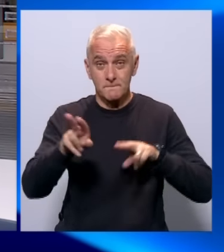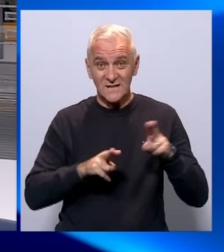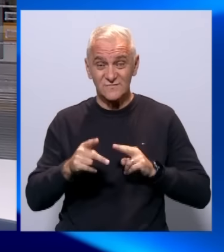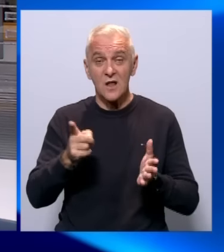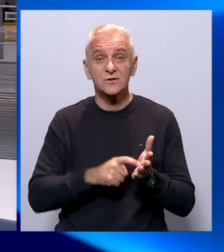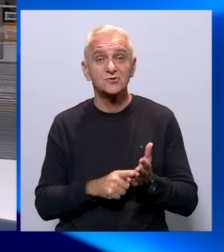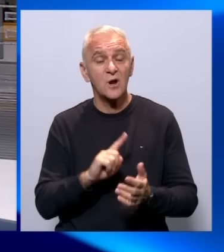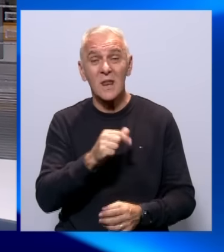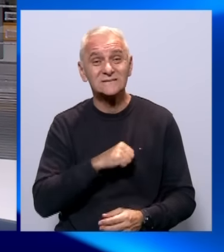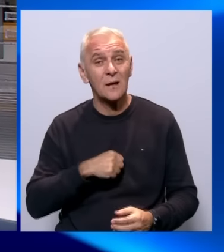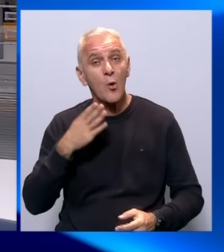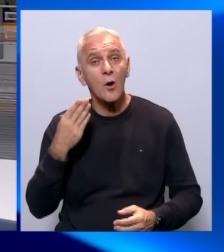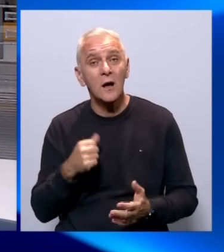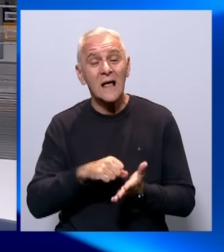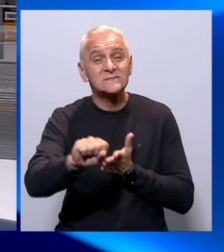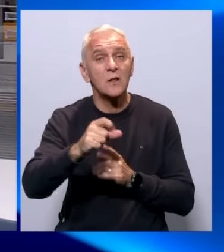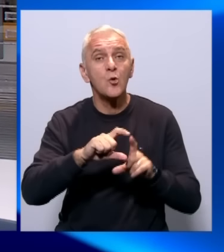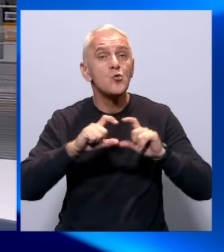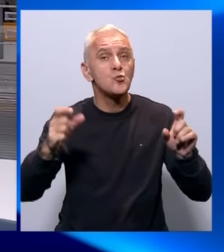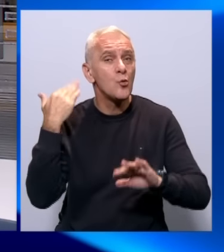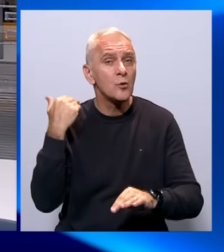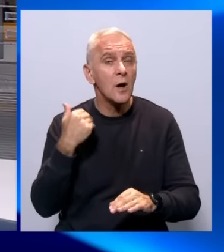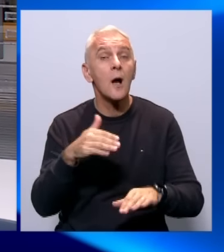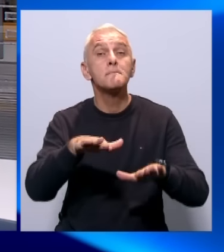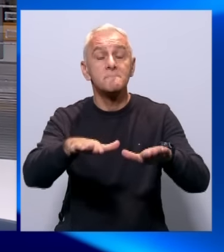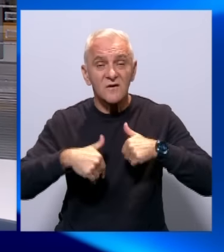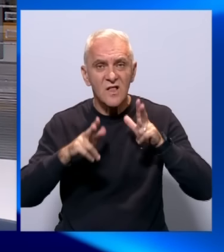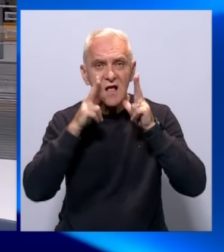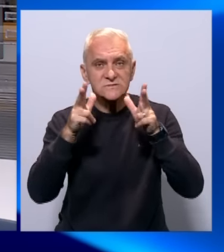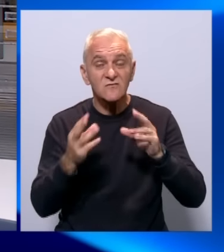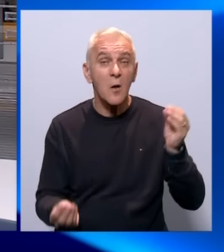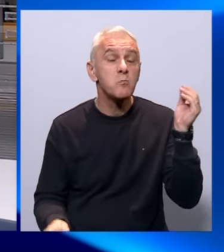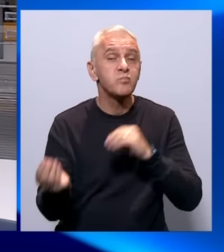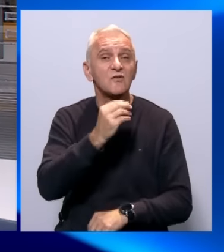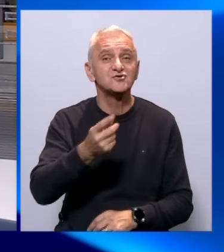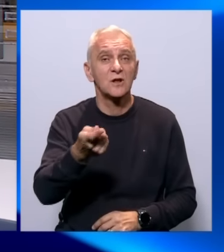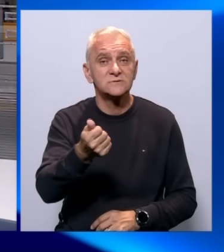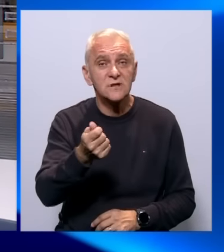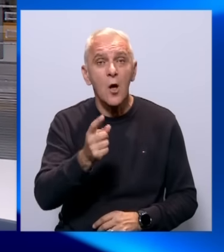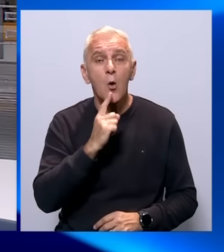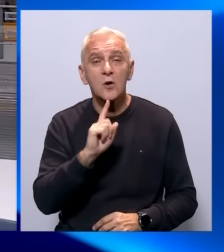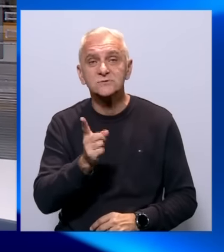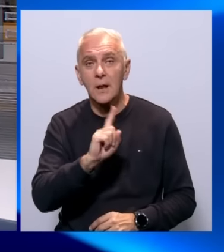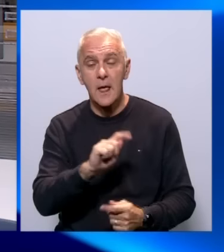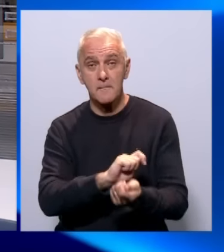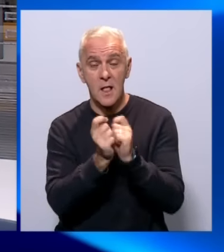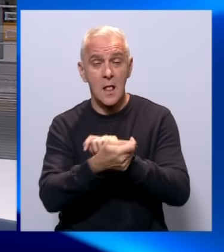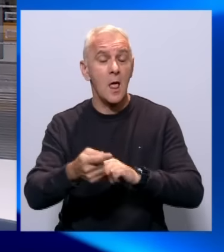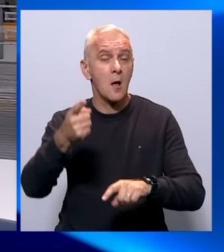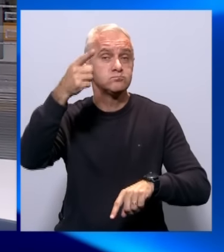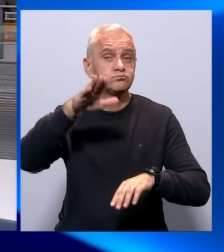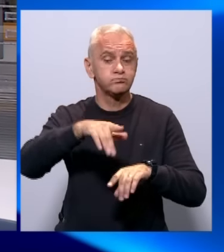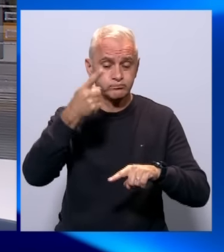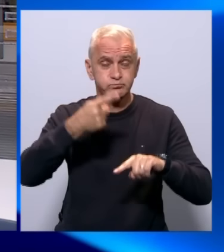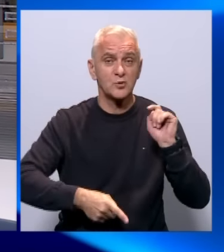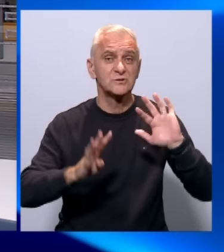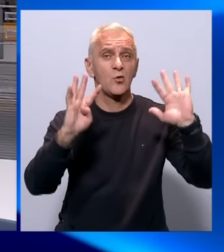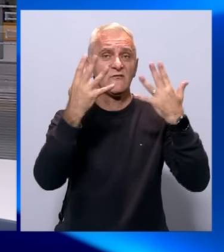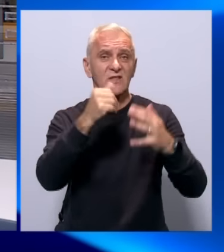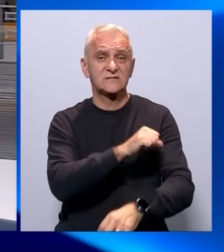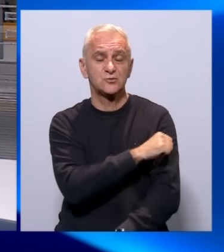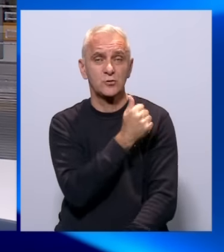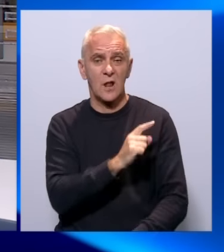ministarstva traže ne samo isplatu dugova, nego i prihvatanje zahtjeva za povećanje tarife koja se nije mijenjala punih 19